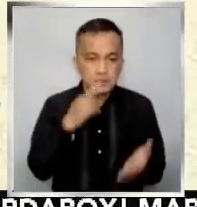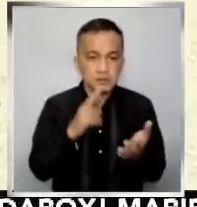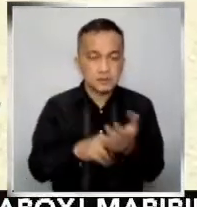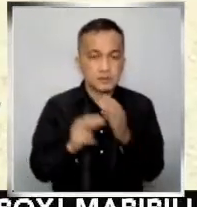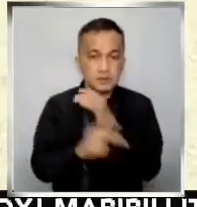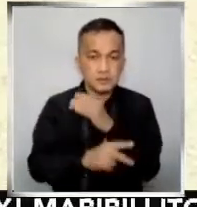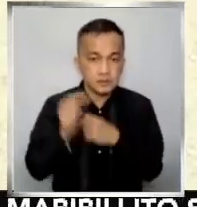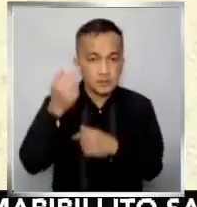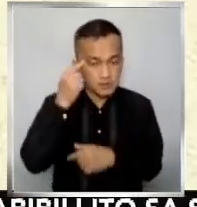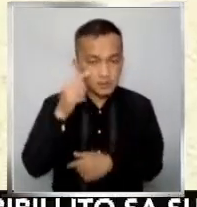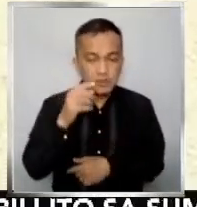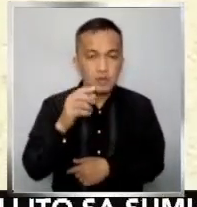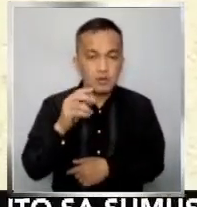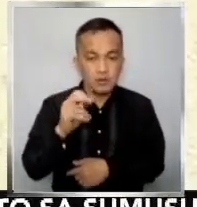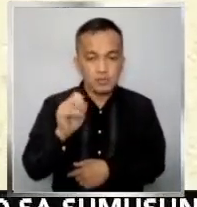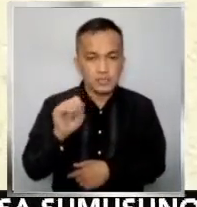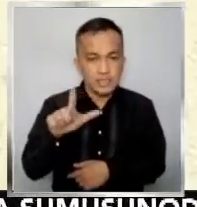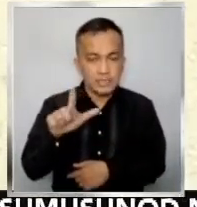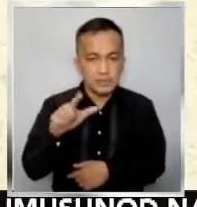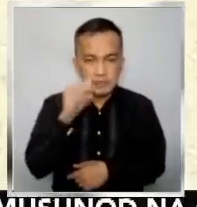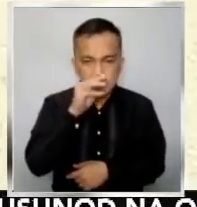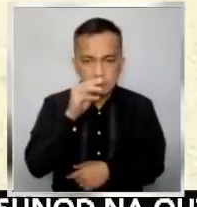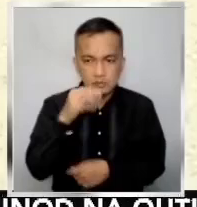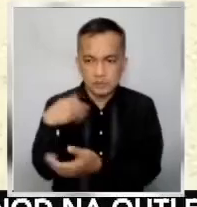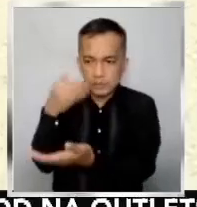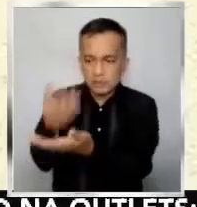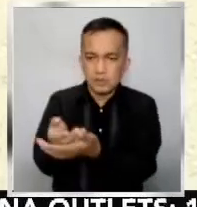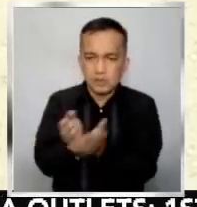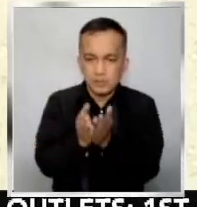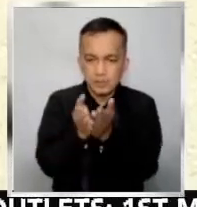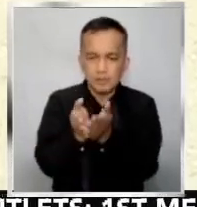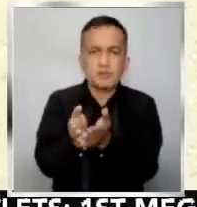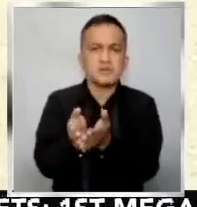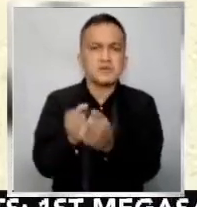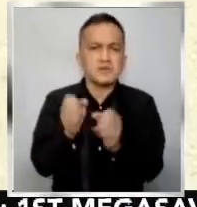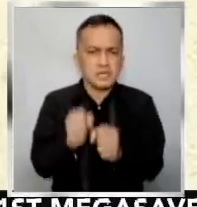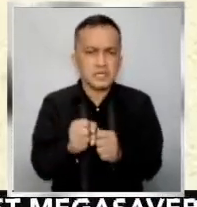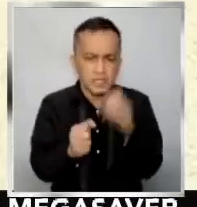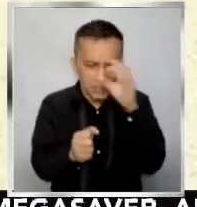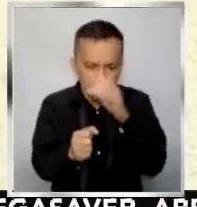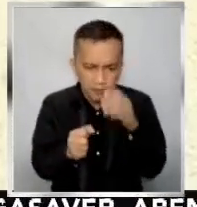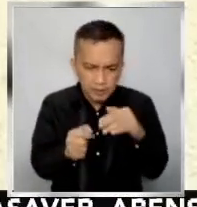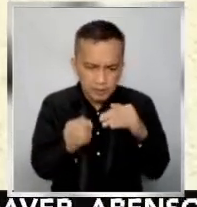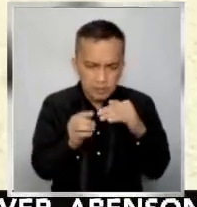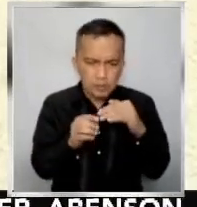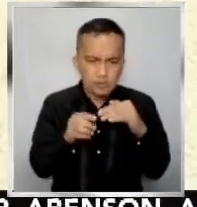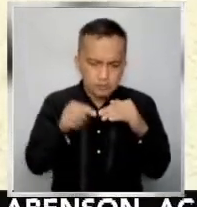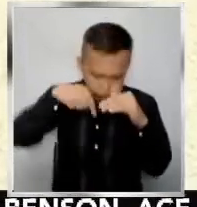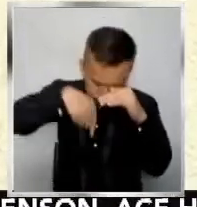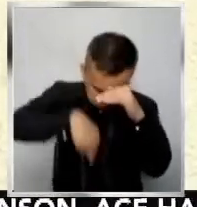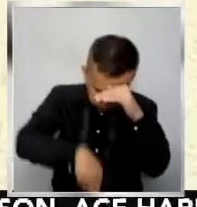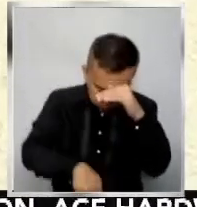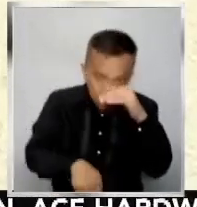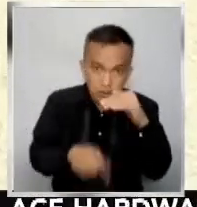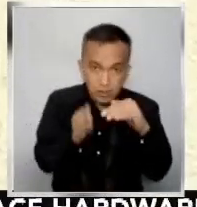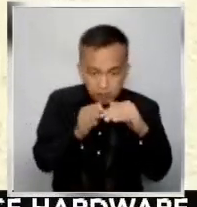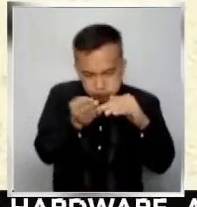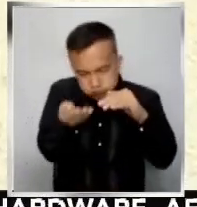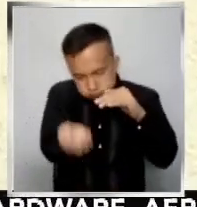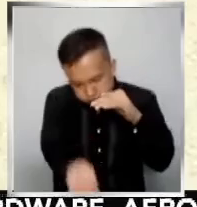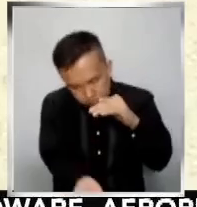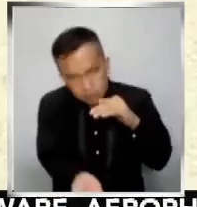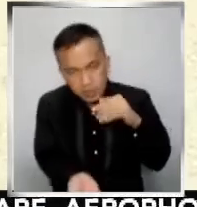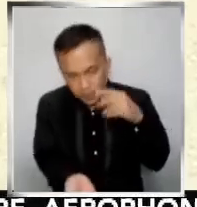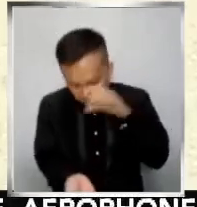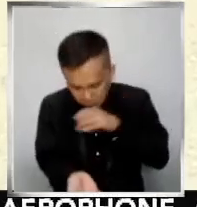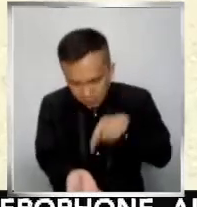Oriental Mindoro, nakarating na daw dito ang barkong may kakayahang hanapin sa ilalim ng dagat, ang lububog na MT Princess Empress.